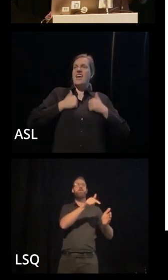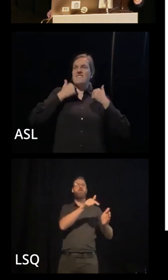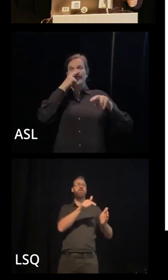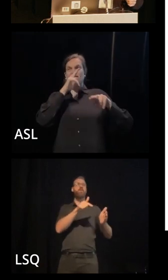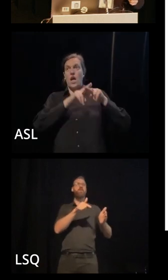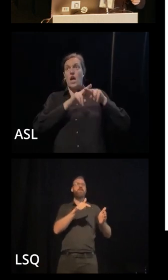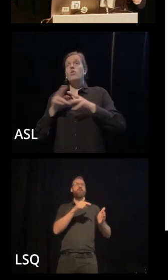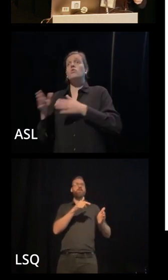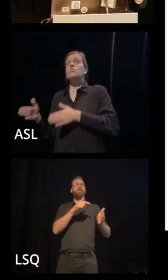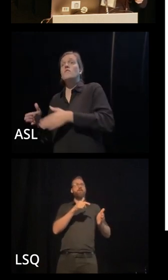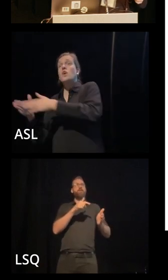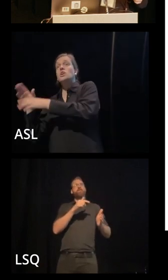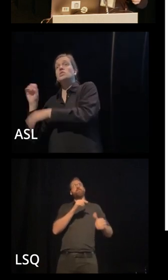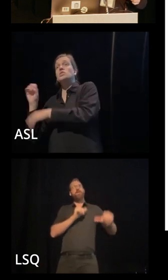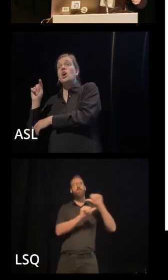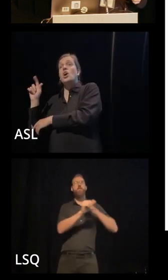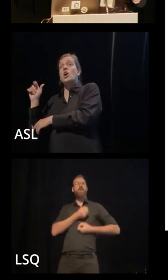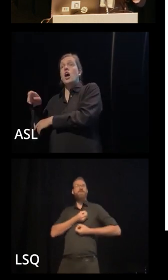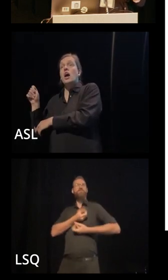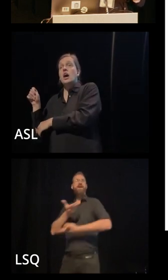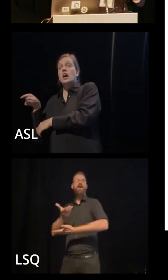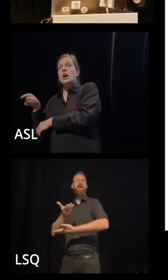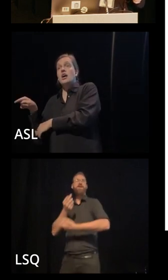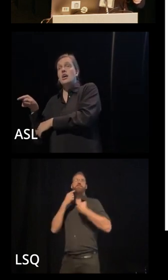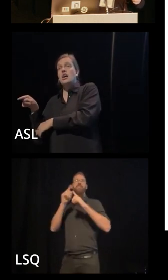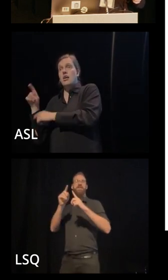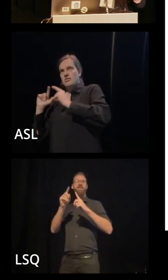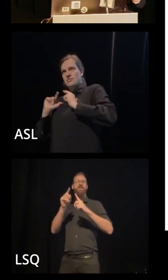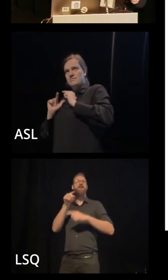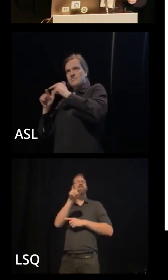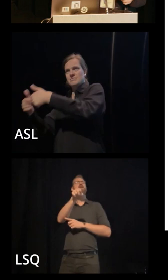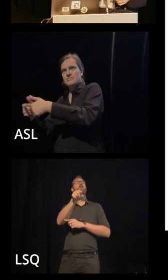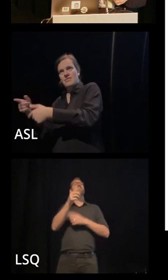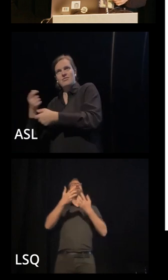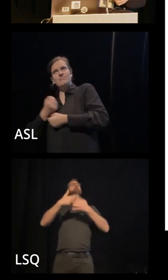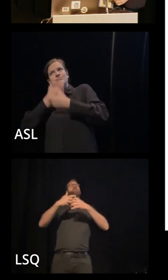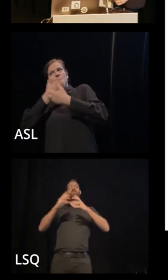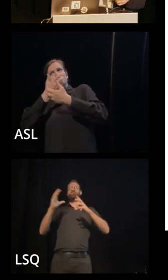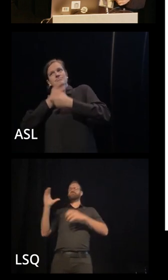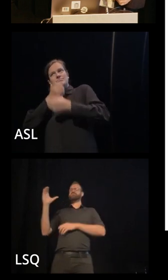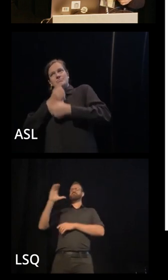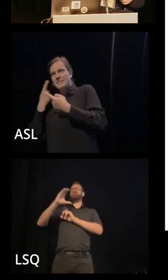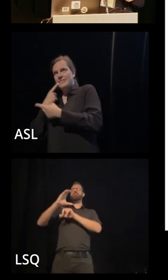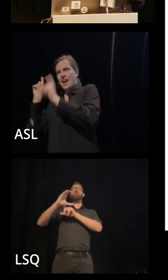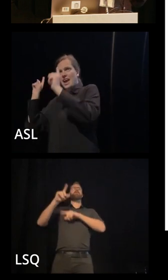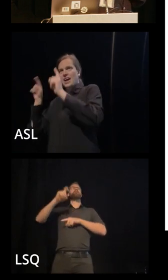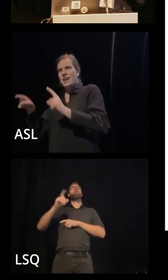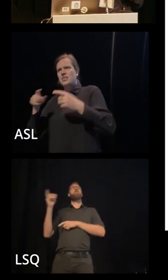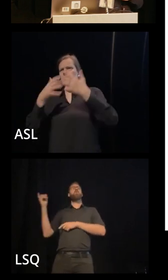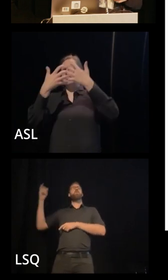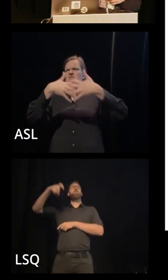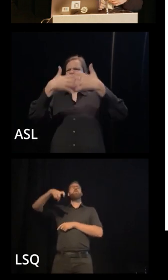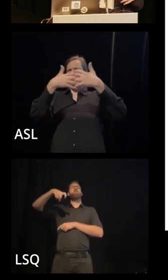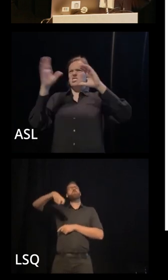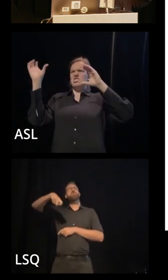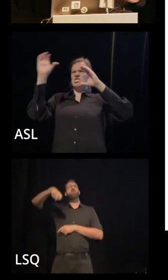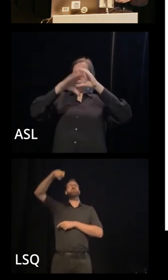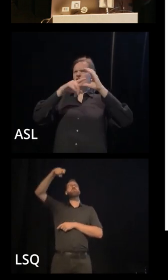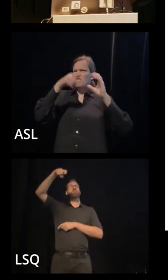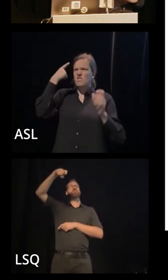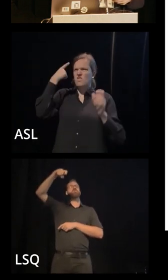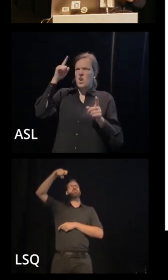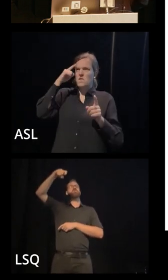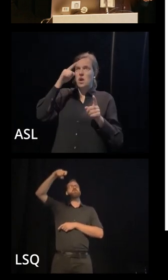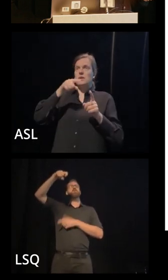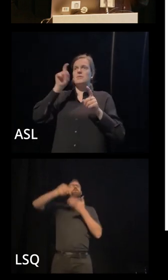comme vous voyez sur l'image, qui est créé pour être accroché au moyen d'une grue. Donc, c'est possible de mettre un boom truck là, sur les quais,